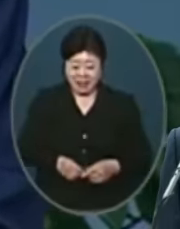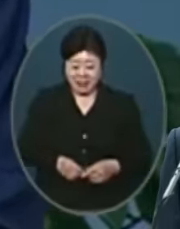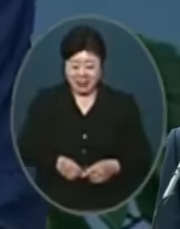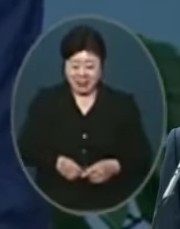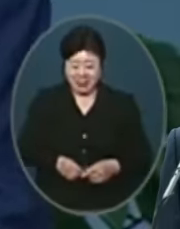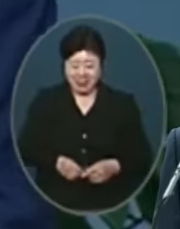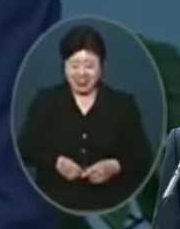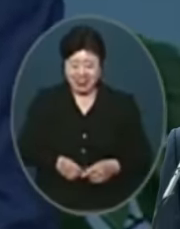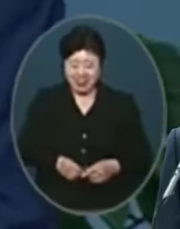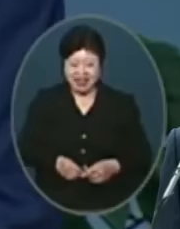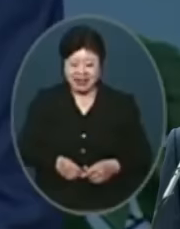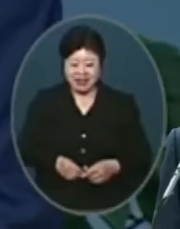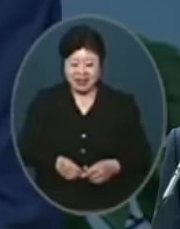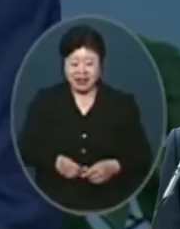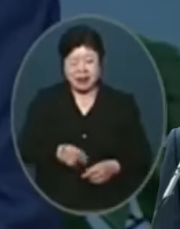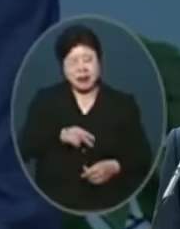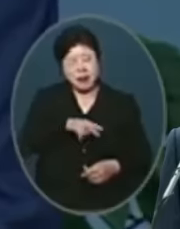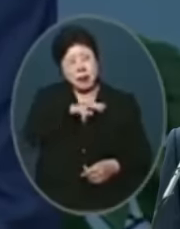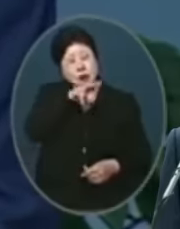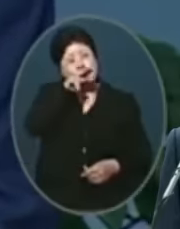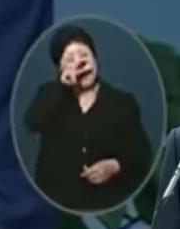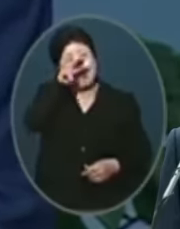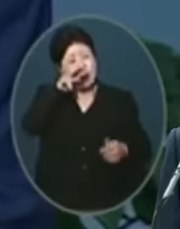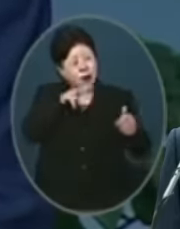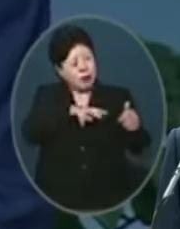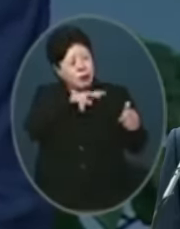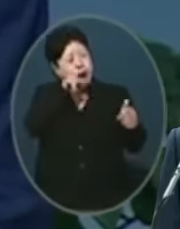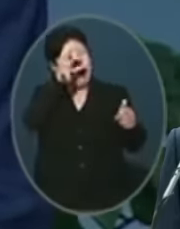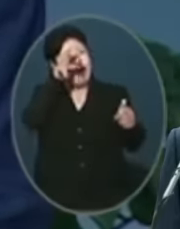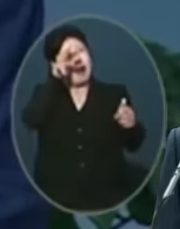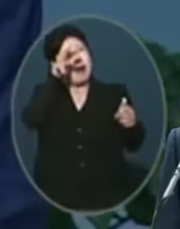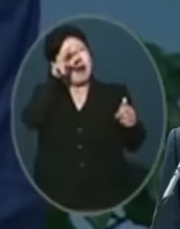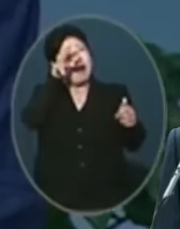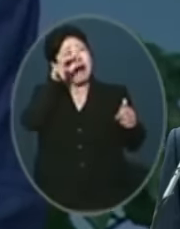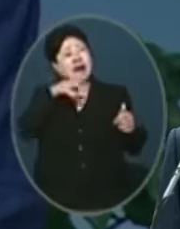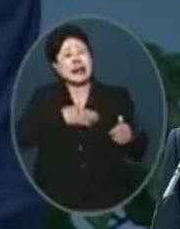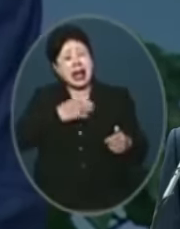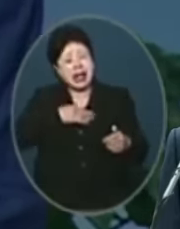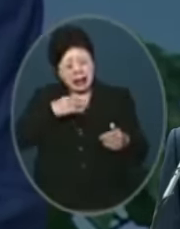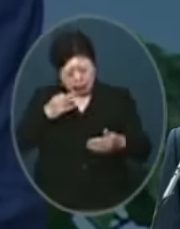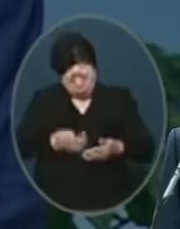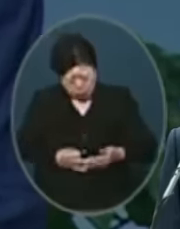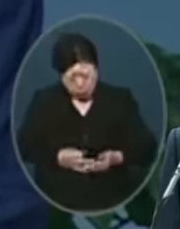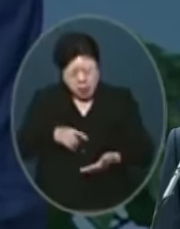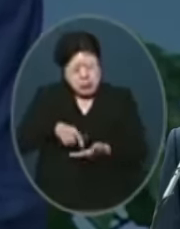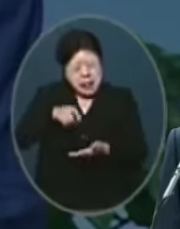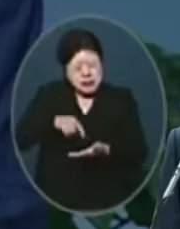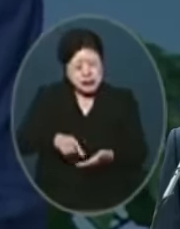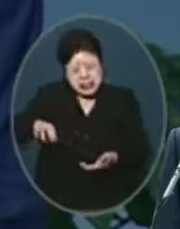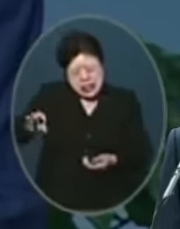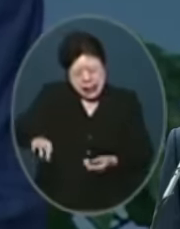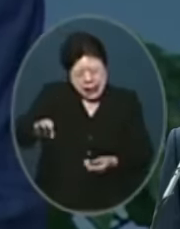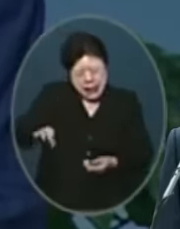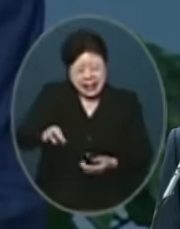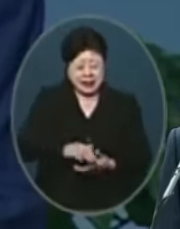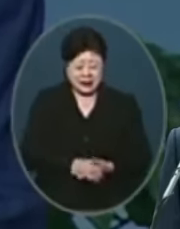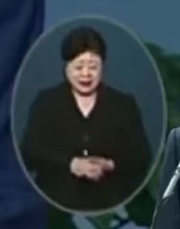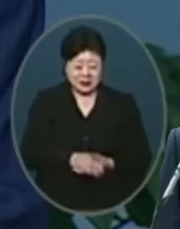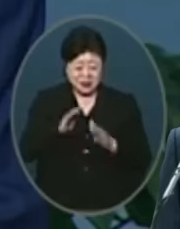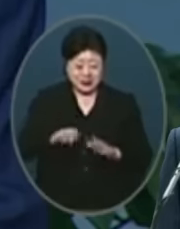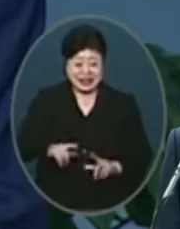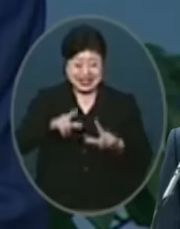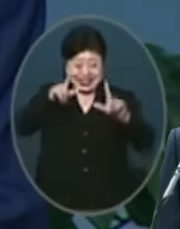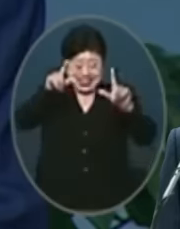그러니 차츰 쳐다보고 있으면 자기는 메뚜기 같이 보일 수밖에 없습니다.